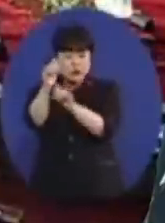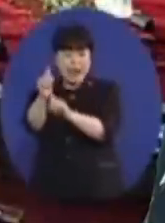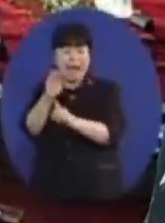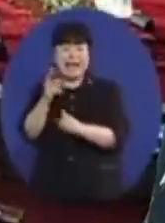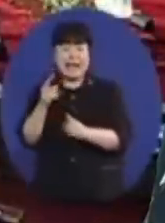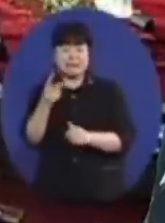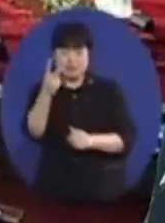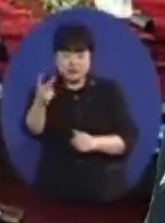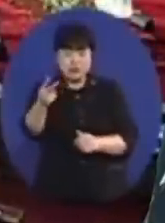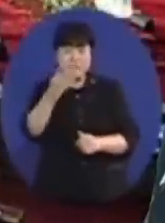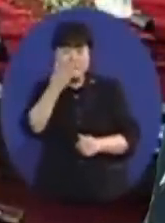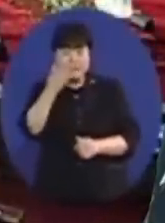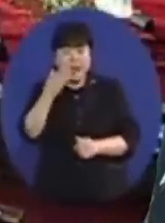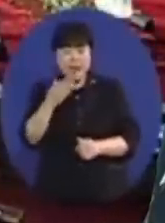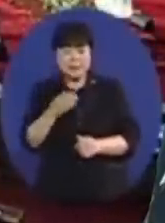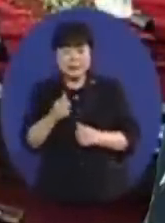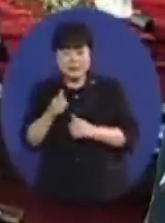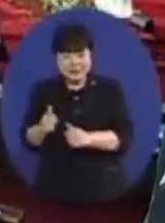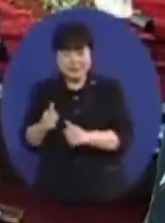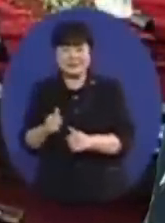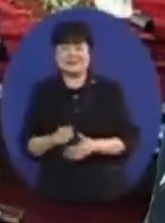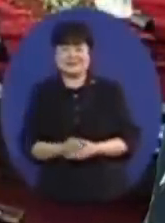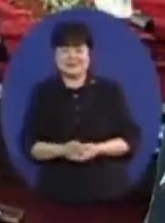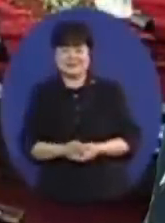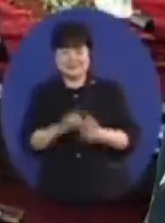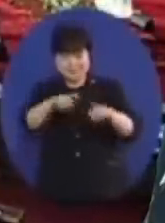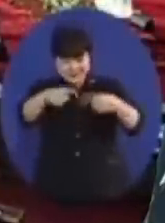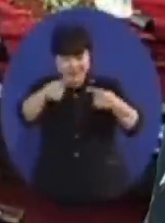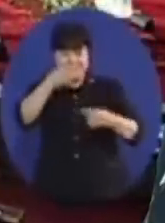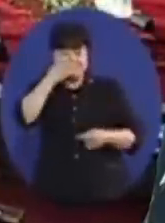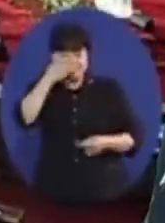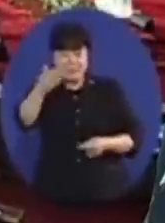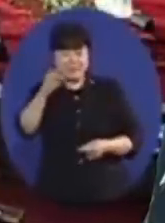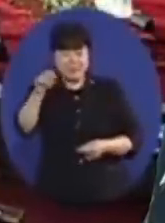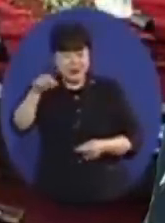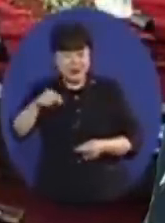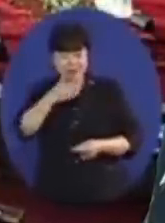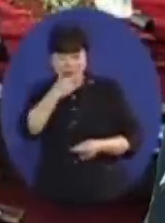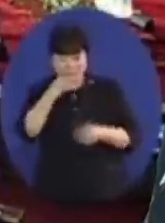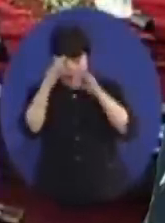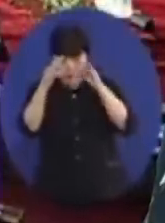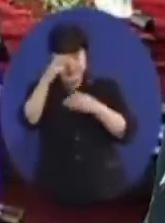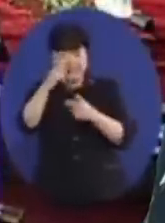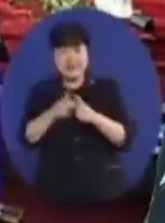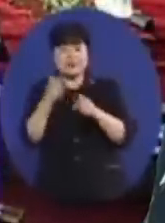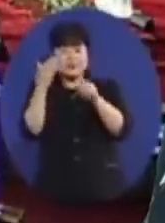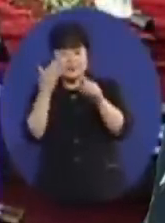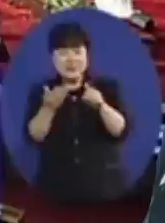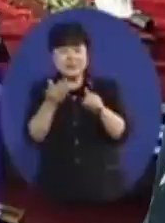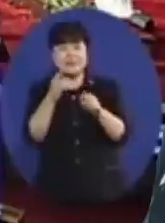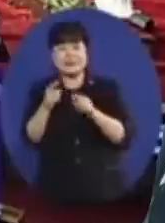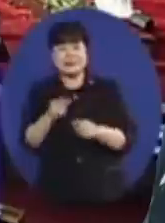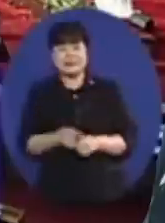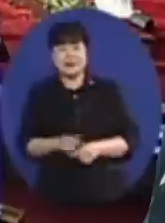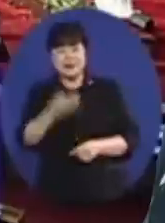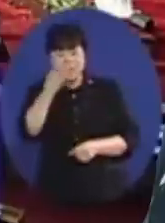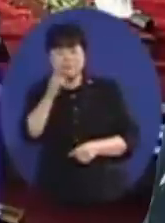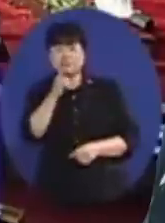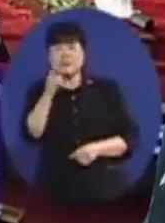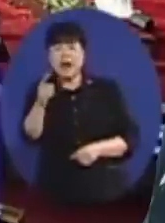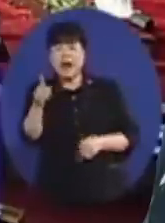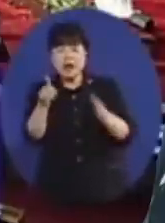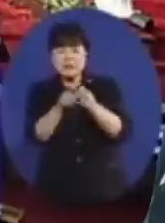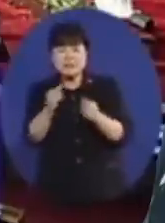가진 두 사람 밖에 없습니다 마가복음 9장 23절에 예수께서 이르시되 할 수 있게